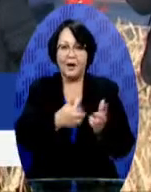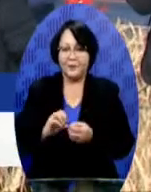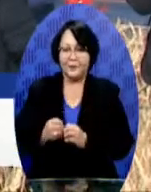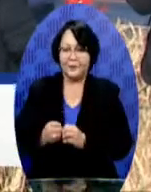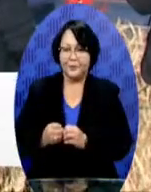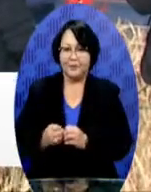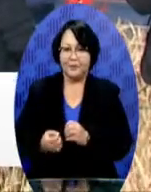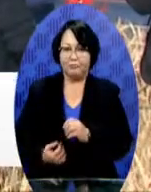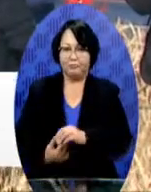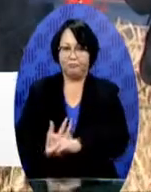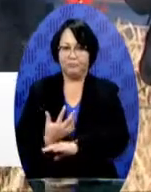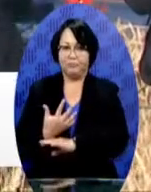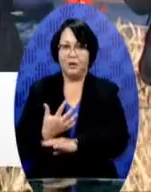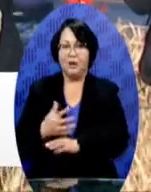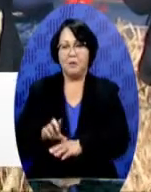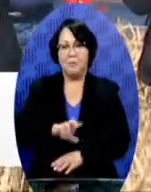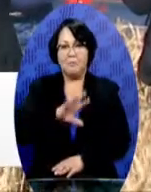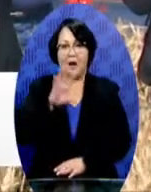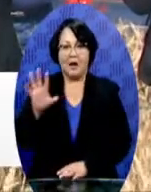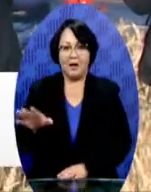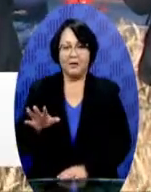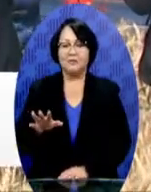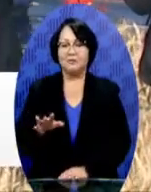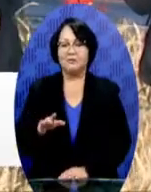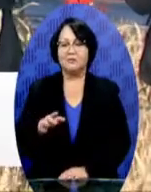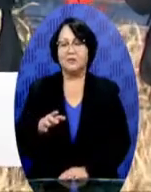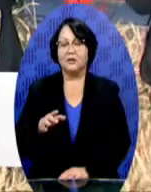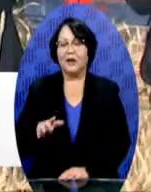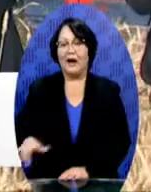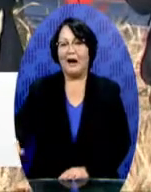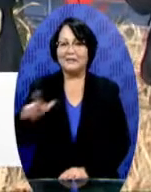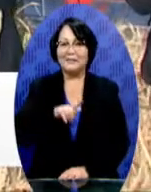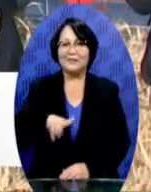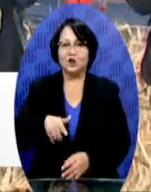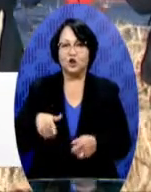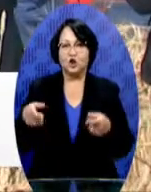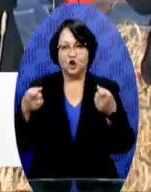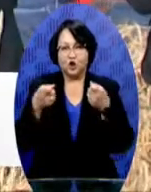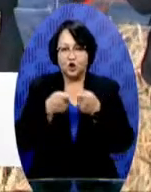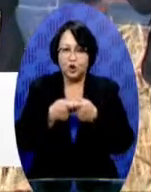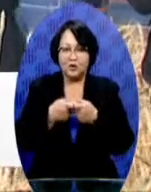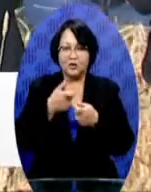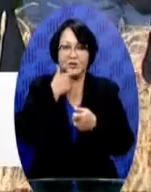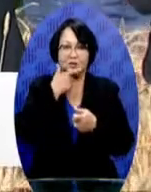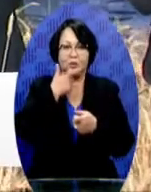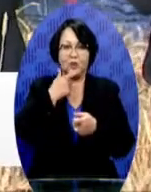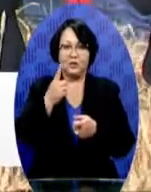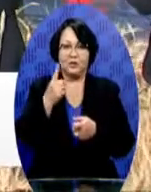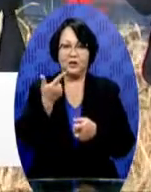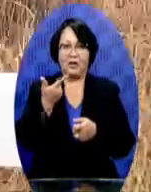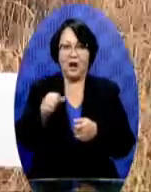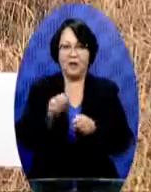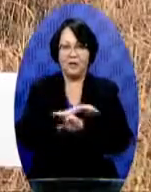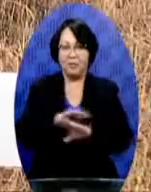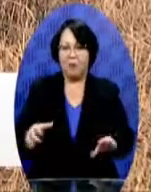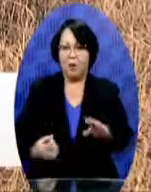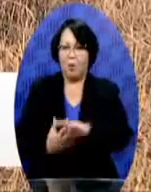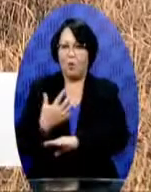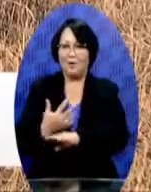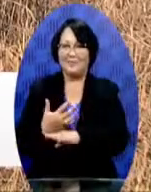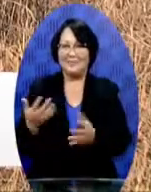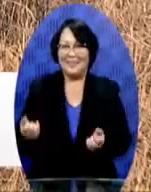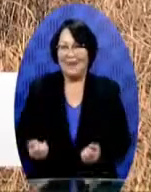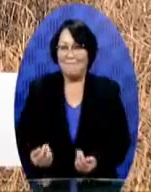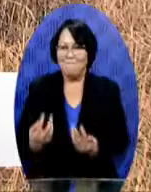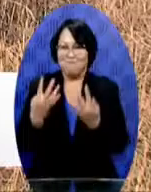давсан зөвцөөгөө болоод тэр юм уу ер нь бол ургацын нийт гагийн ургацын юу бол одоо шап орс. Эхний